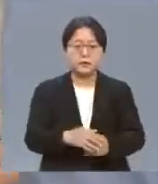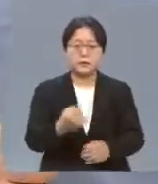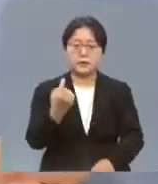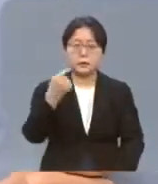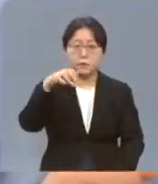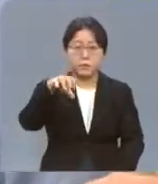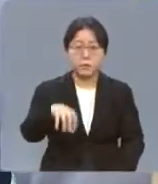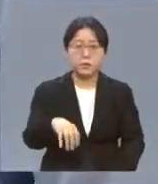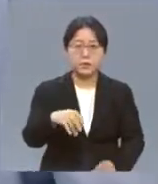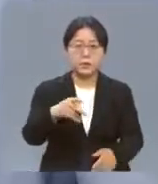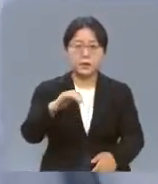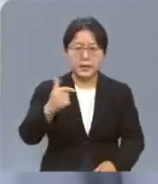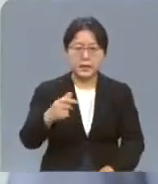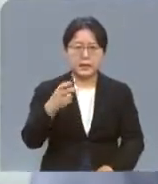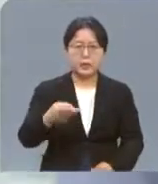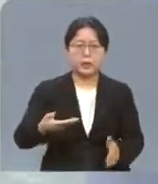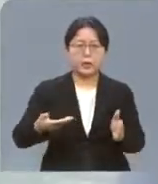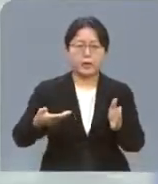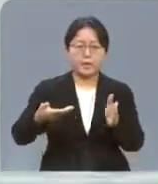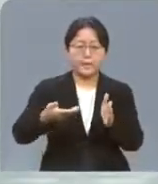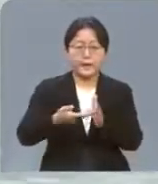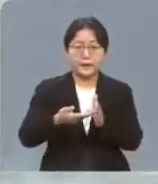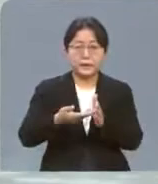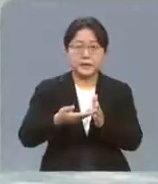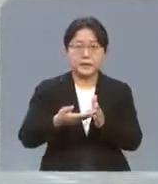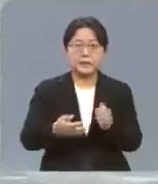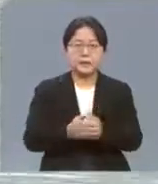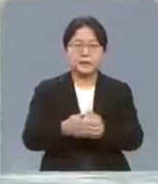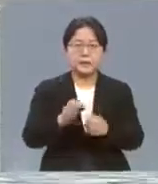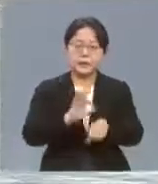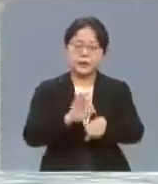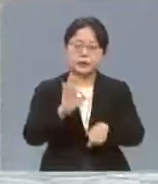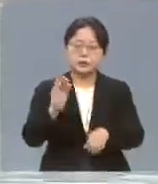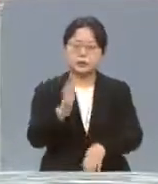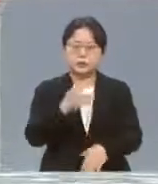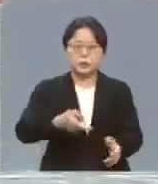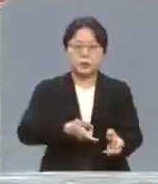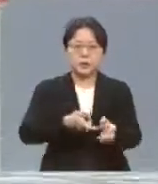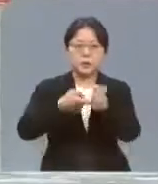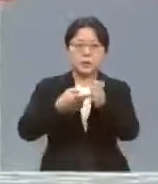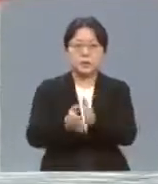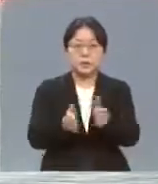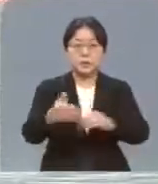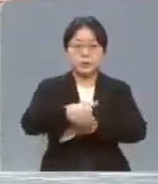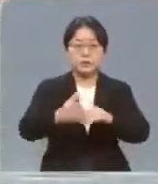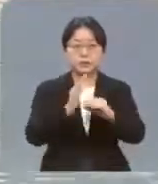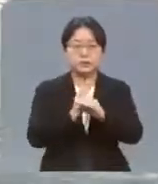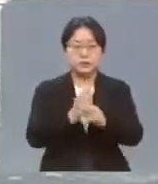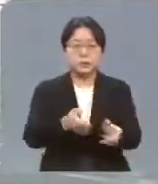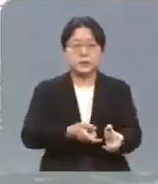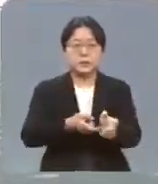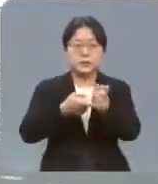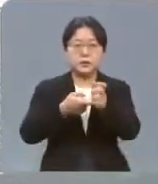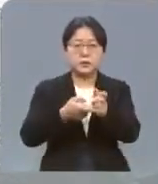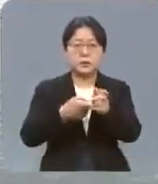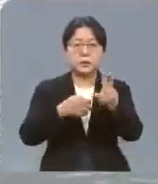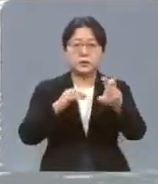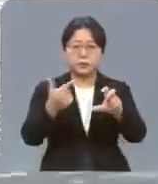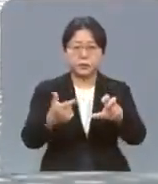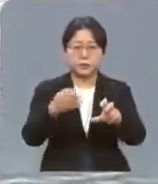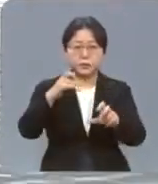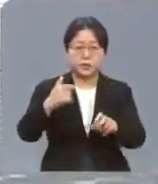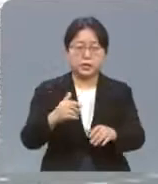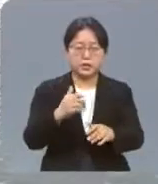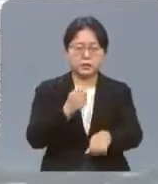저 지점에 크레인과 바지선이 설치되면 오전 10시쯤 인양 작업이 시작됩니다 인양 작업에 는 25톤 크레인과